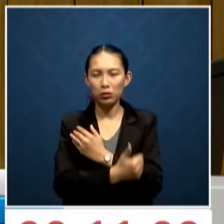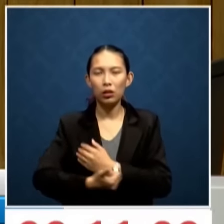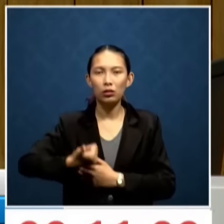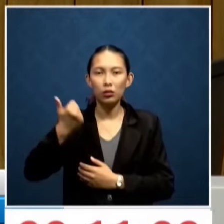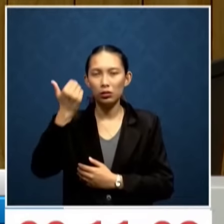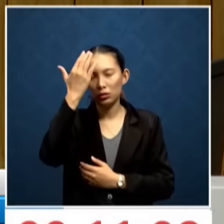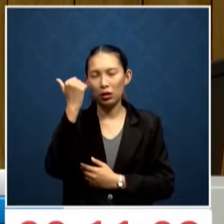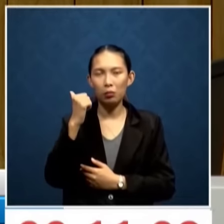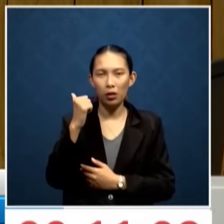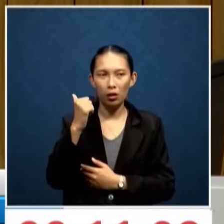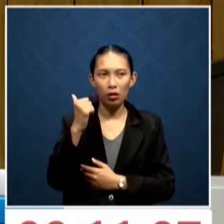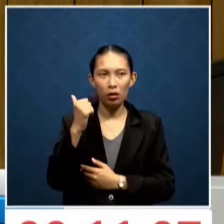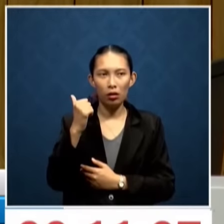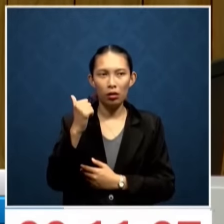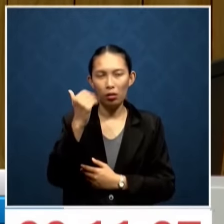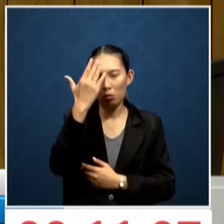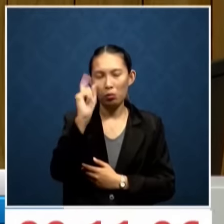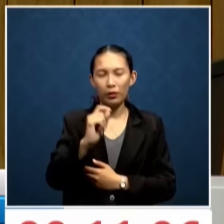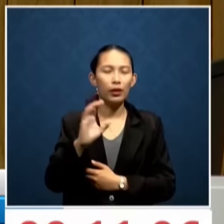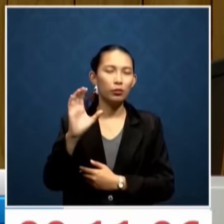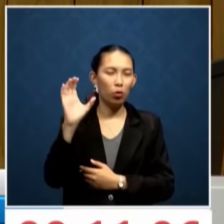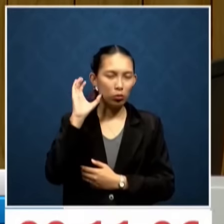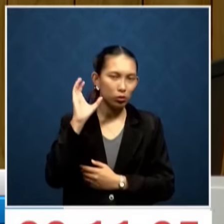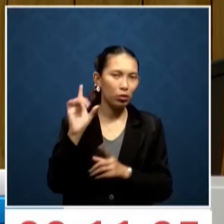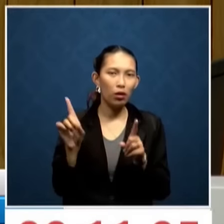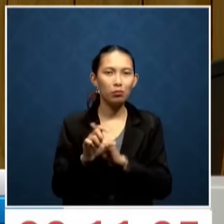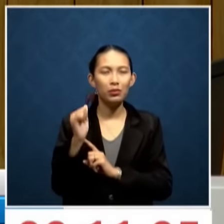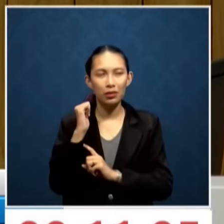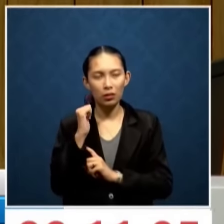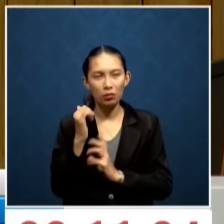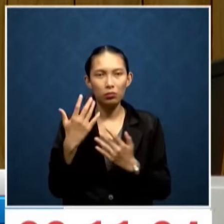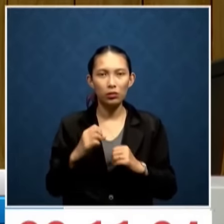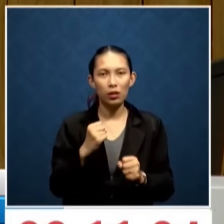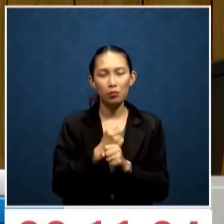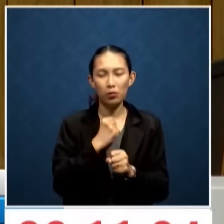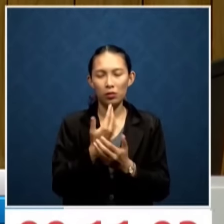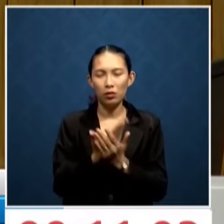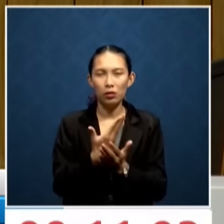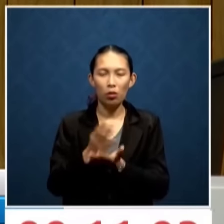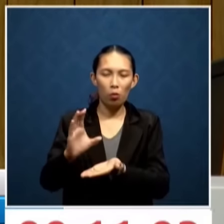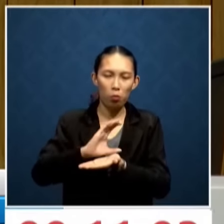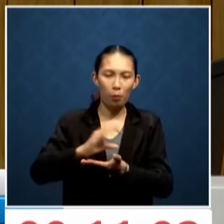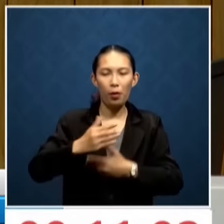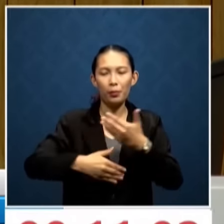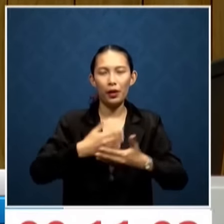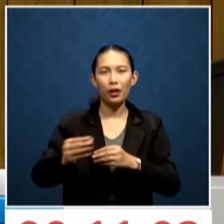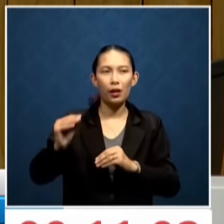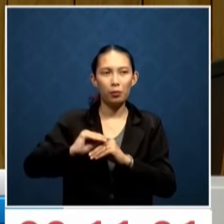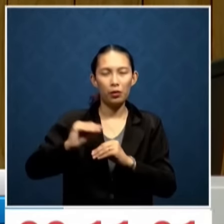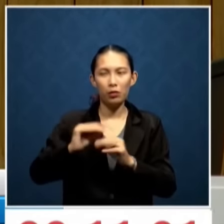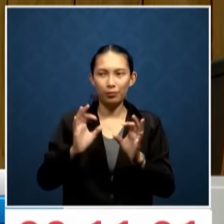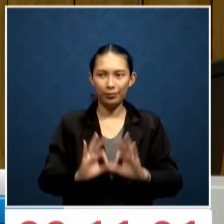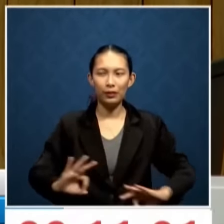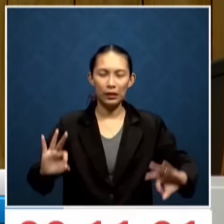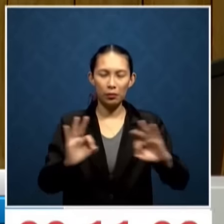จะไปให้เขาเหมือนกับเชื่อมั่นในตัวเราแล้วก็สามารถที่จะมาลงทุนมาค้าขายกับเราเพิ่มขึ้นเติมเนี่ยเป็นเรื่องที่ส